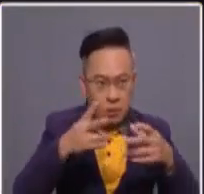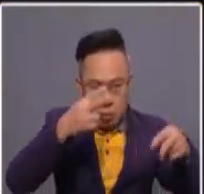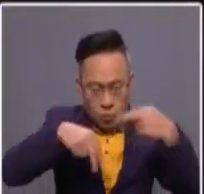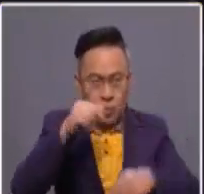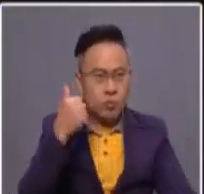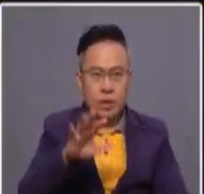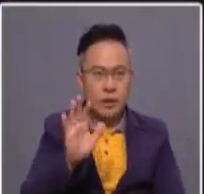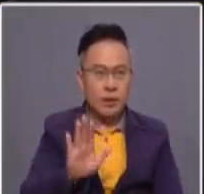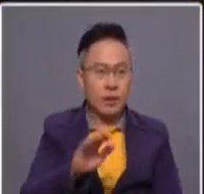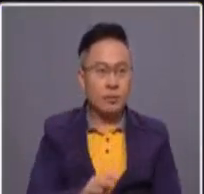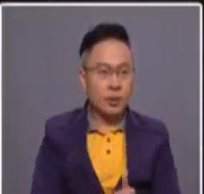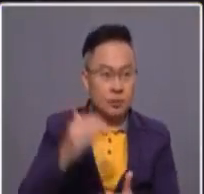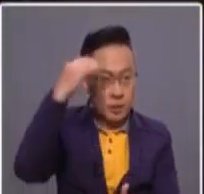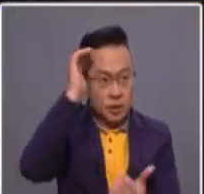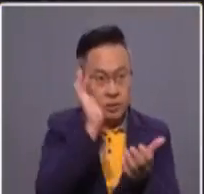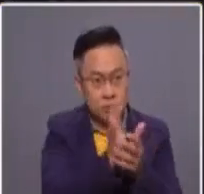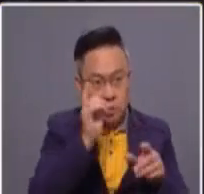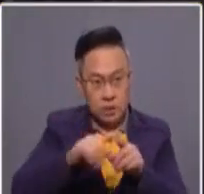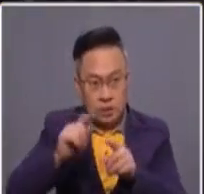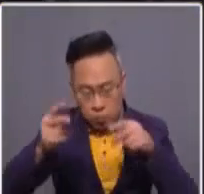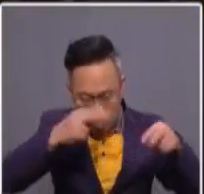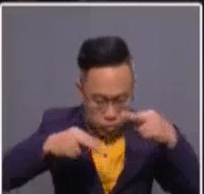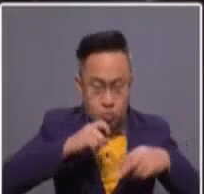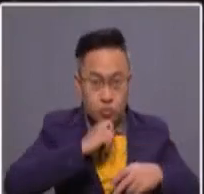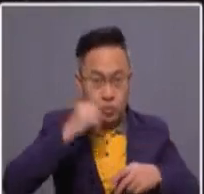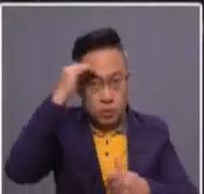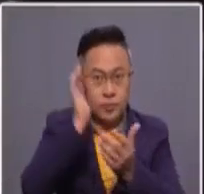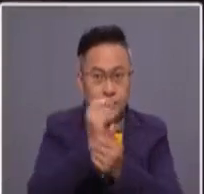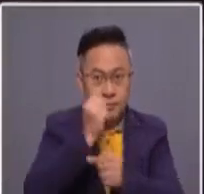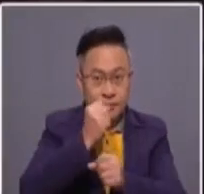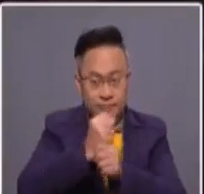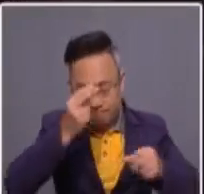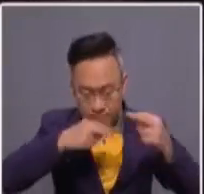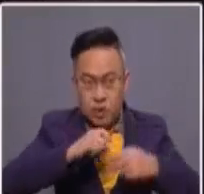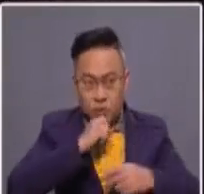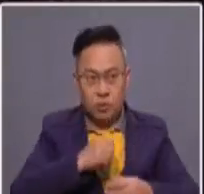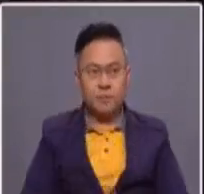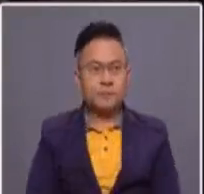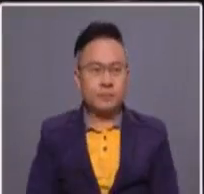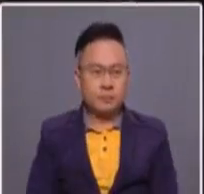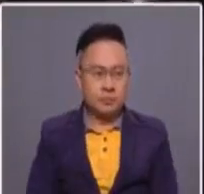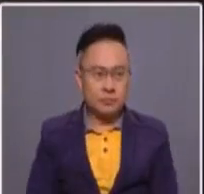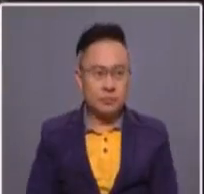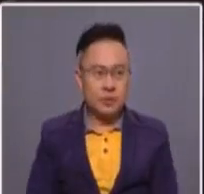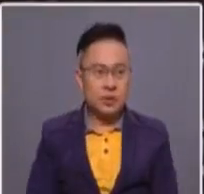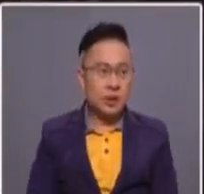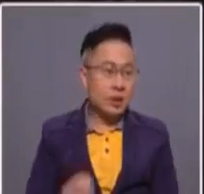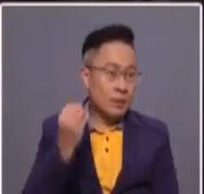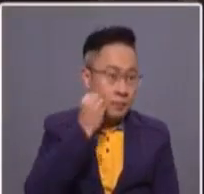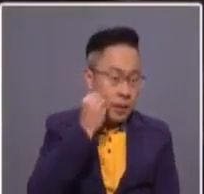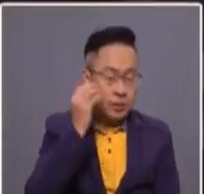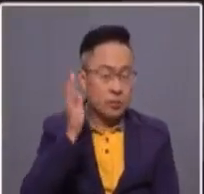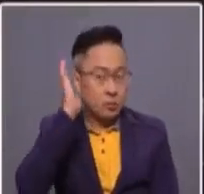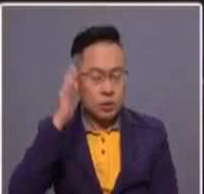น.ปทุมวันนอกเครื่องแบบและในเครื่องแบบเนี่ยอยู่ซึ่งจะเห็นว่าเจ้าที่นั้นเปิดประตูของจุดเกิดเหตุเข้าไปตรวจด้